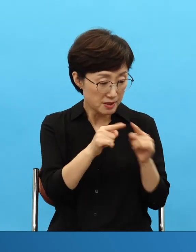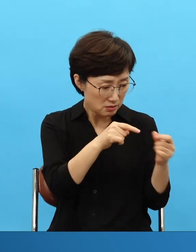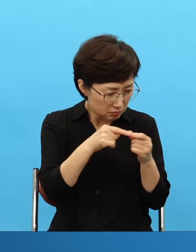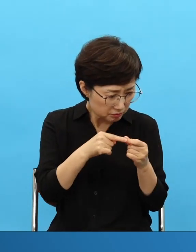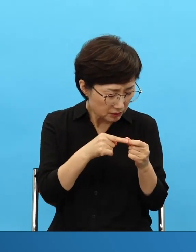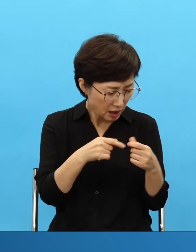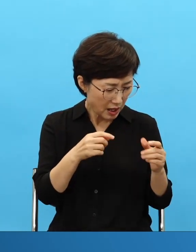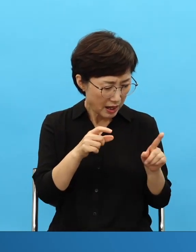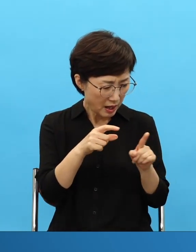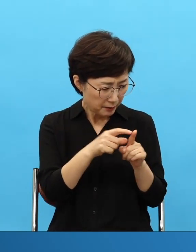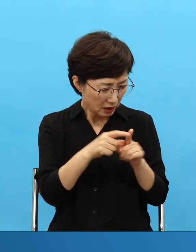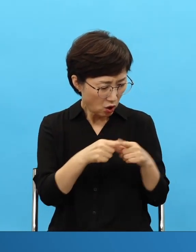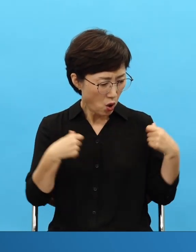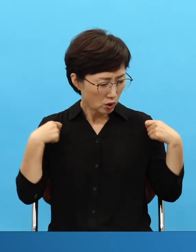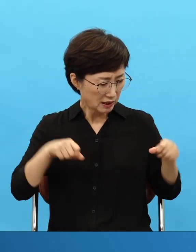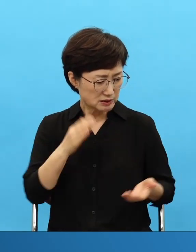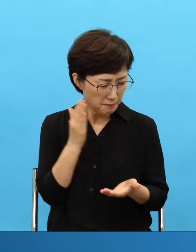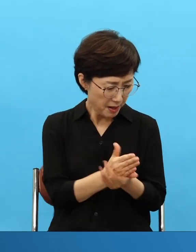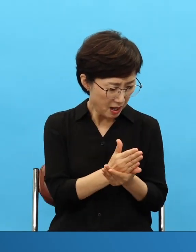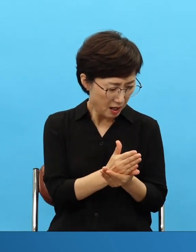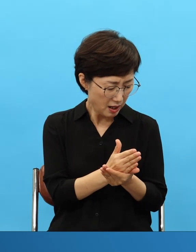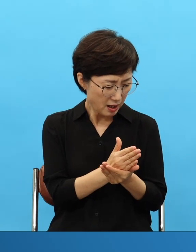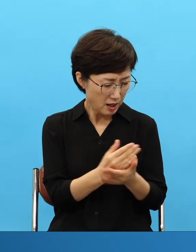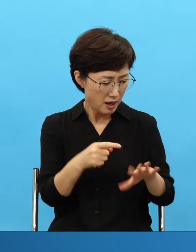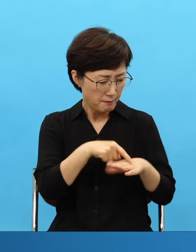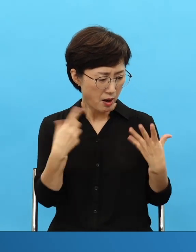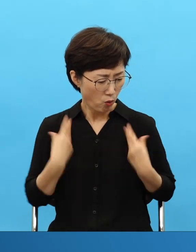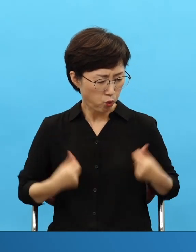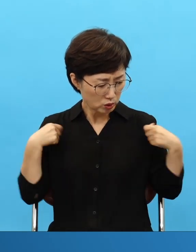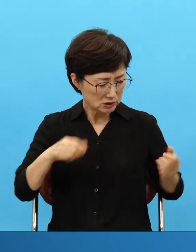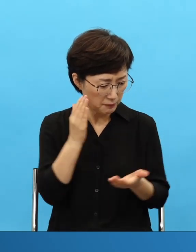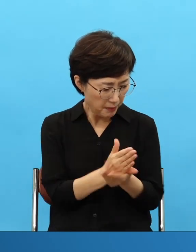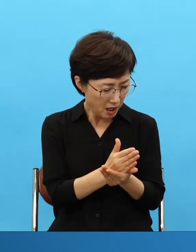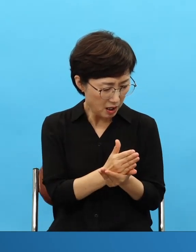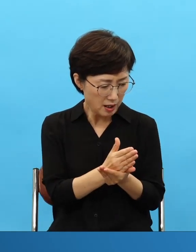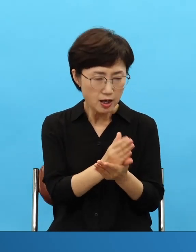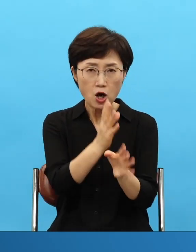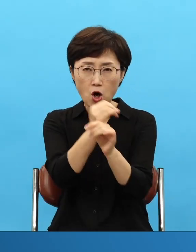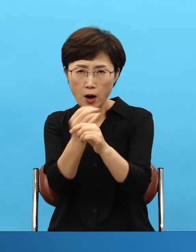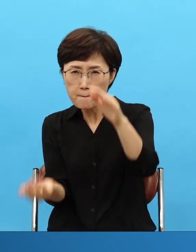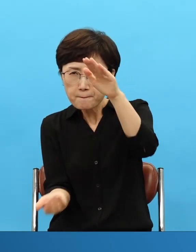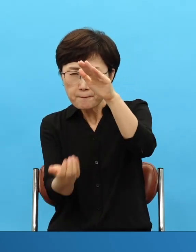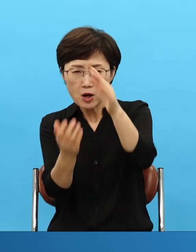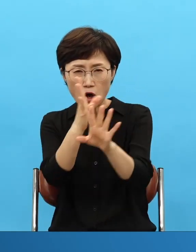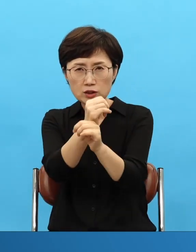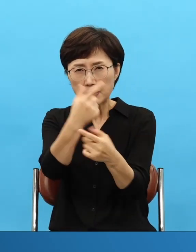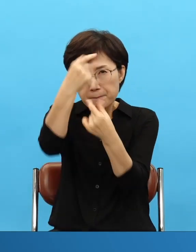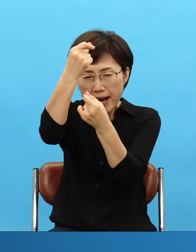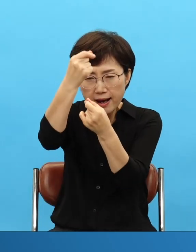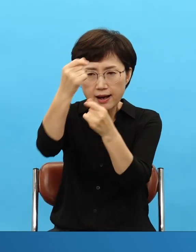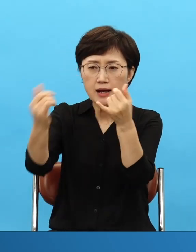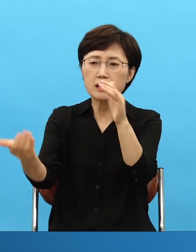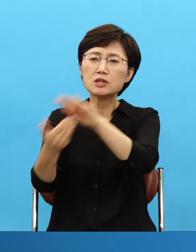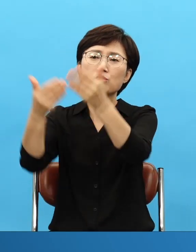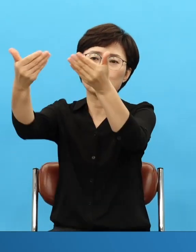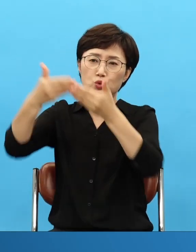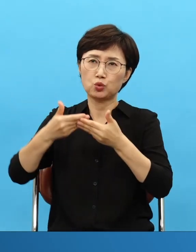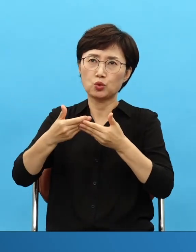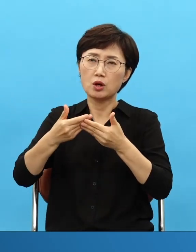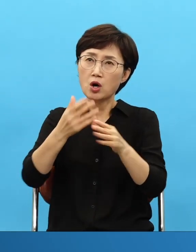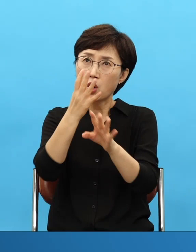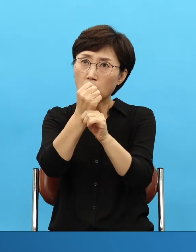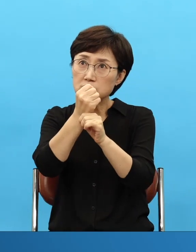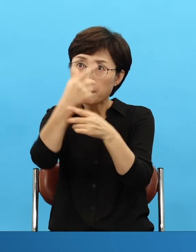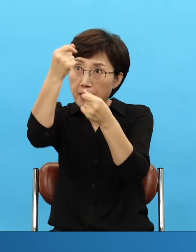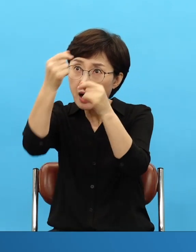포기하지 마라. and do not give up, 때가 되면 반드시 이루리라. because in its time I will carry it out. 잡으셔야 돼요. You need to hold on to that.